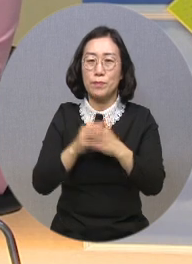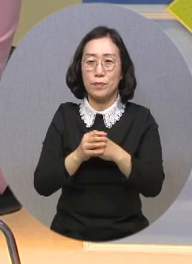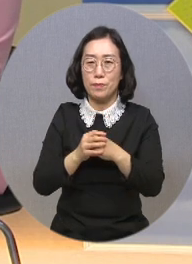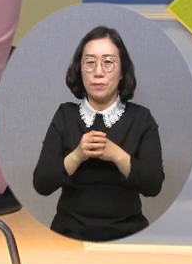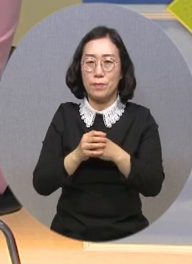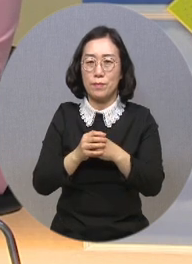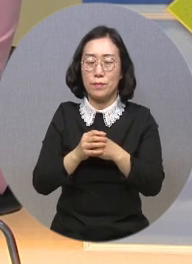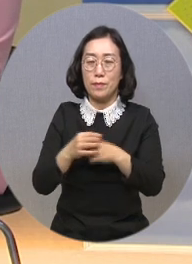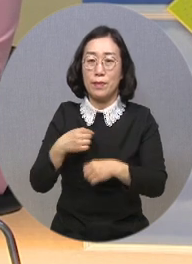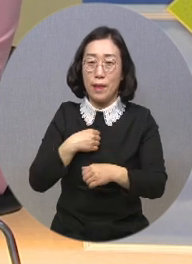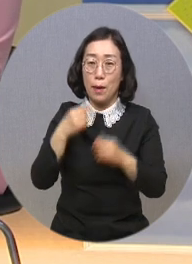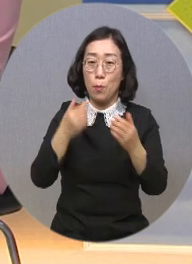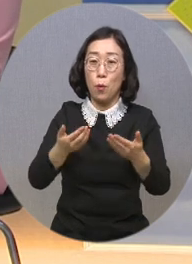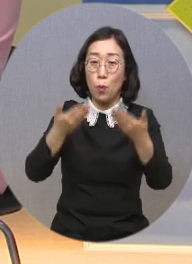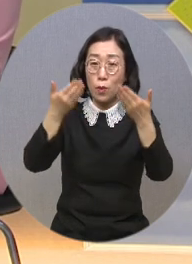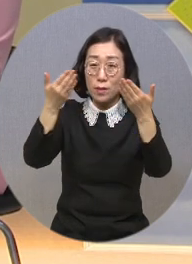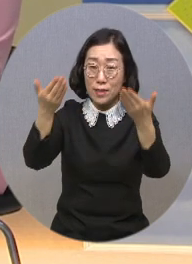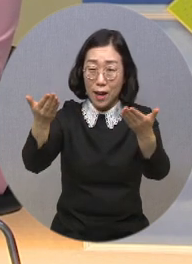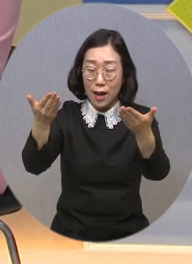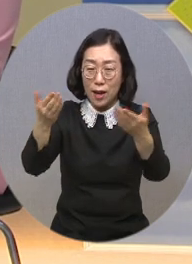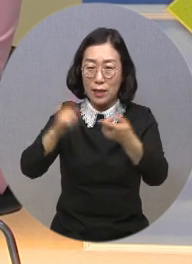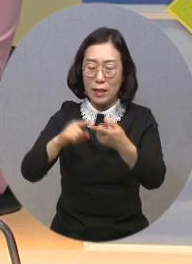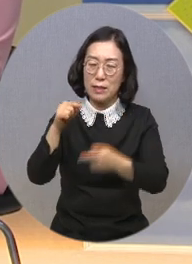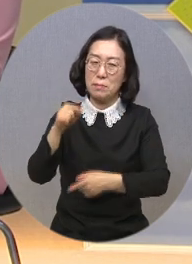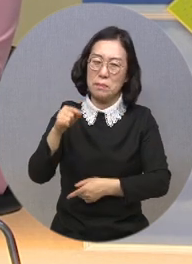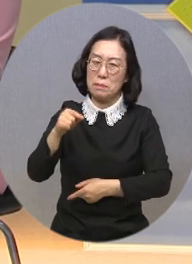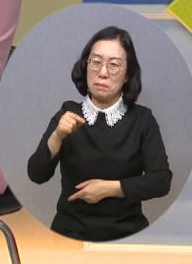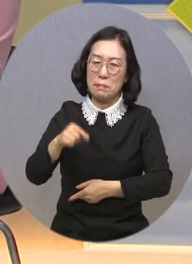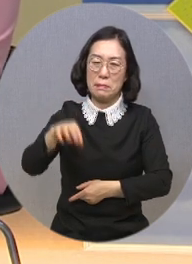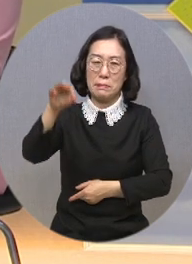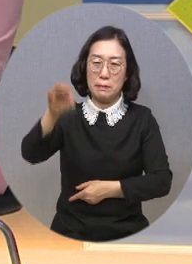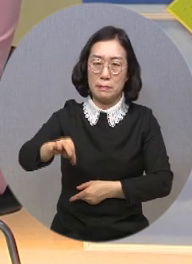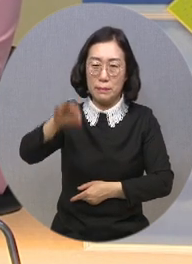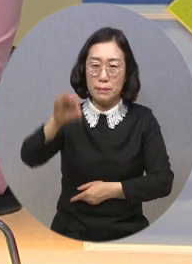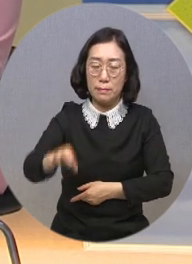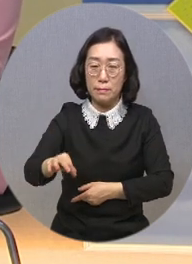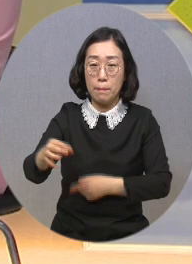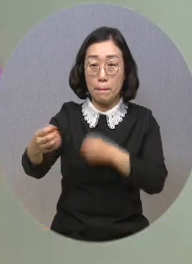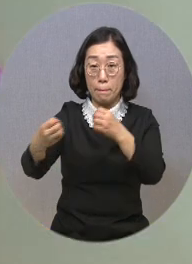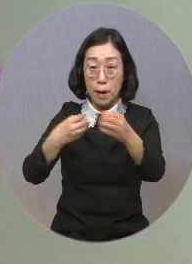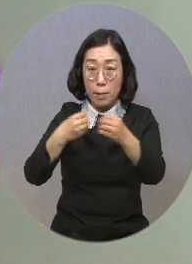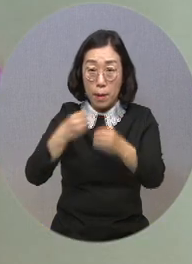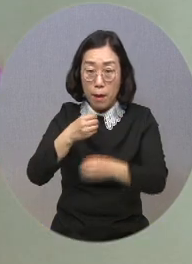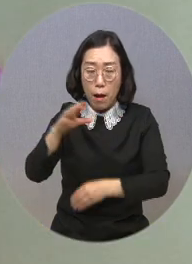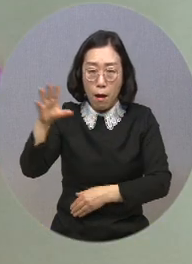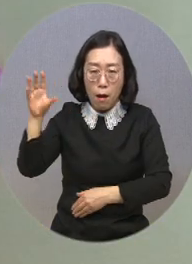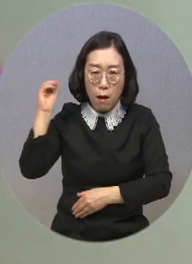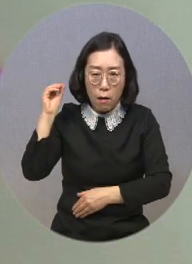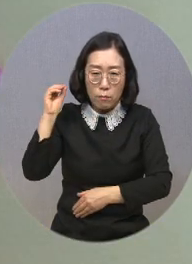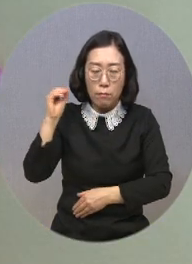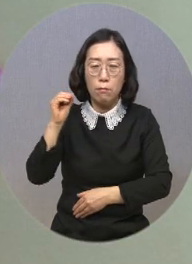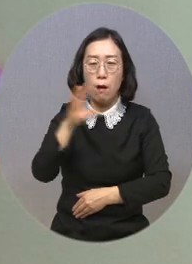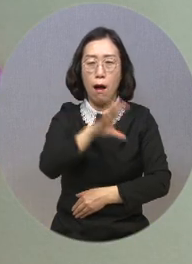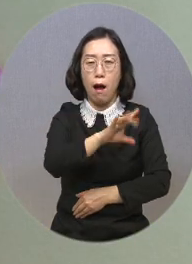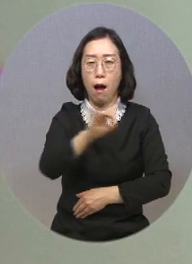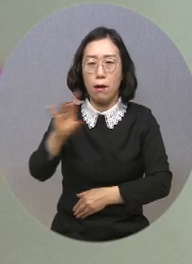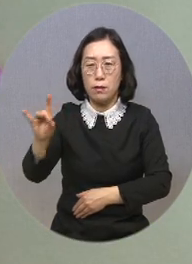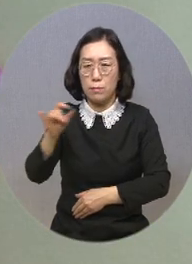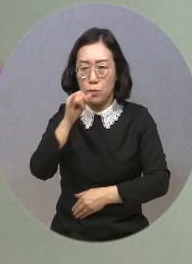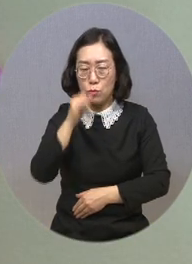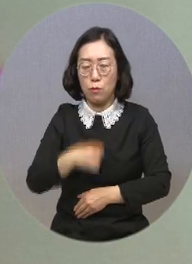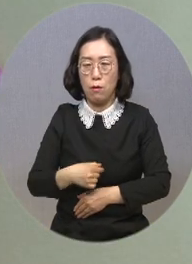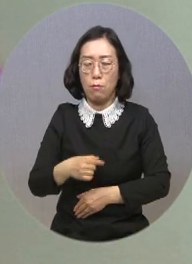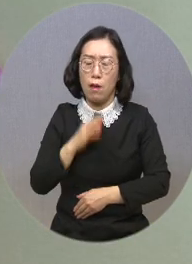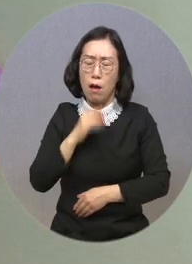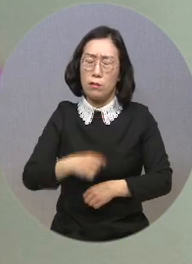그 내 봉사에 퇴색되게 이렇게 뒤에서 말하는 그런 이야기들이 책이 한마디씩 들렸을 때 네. 아 나는